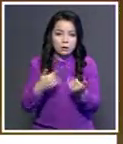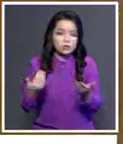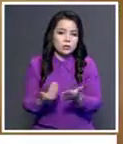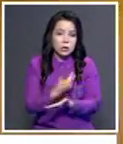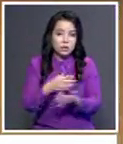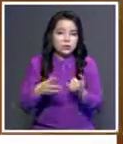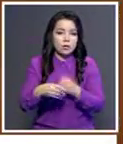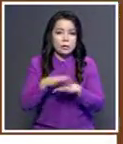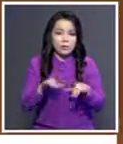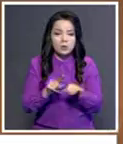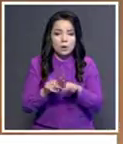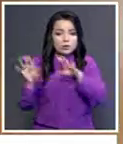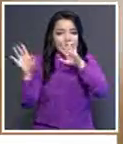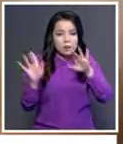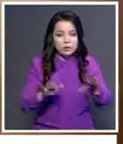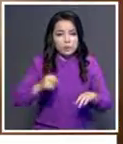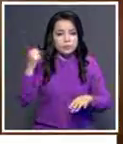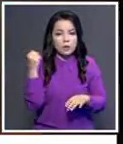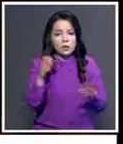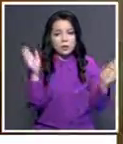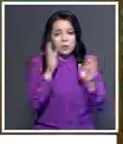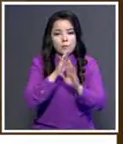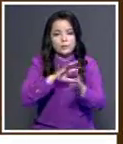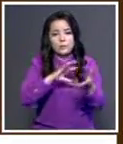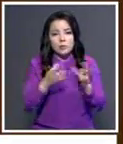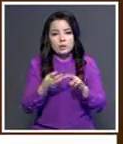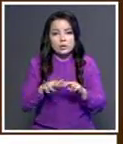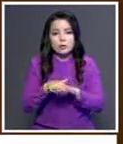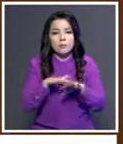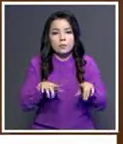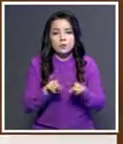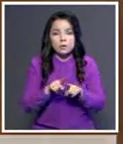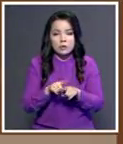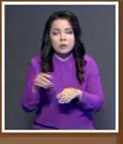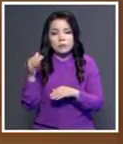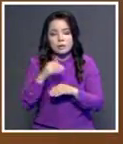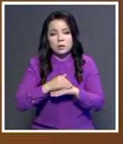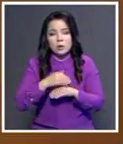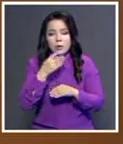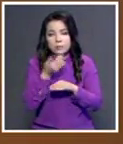оңтүстік өлісте қар жауып күн суытқан. Ауа райының құбылуына синоптиктердің мәліметінше кешенді